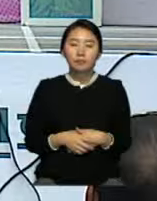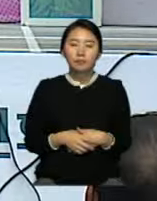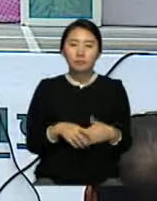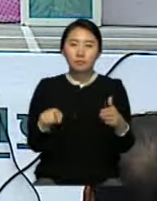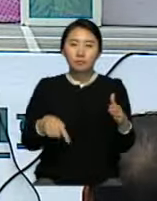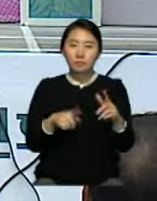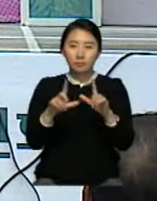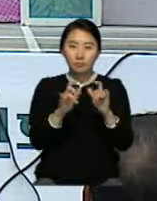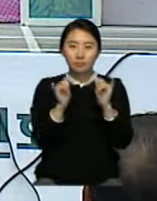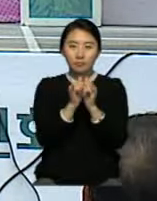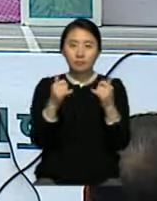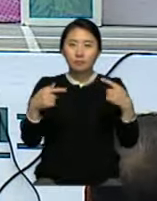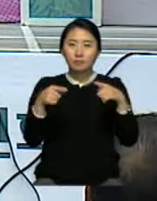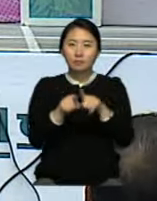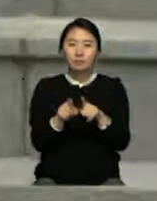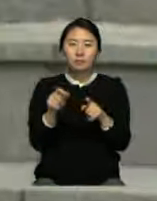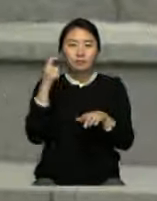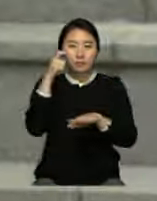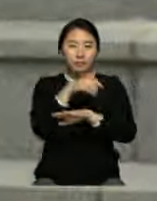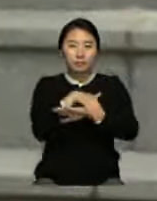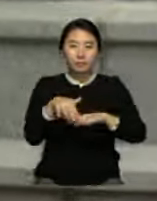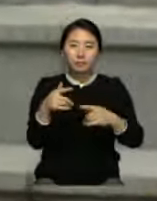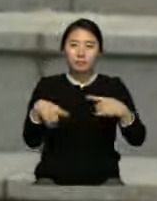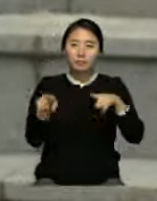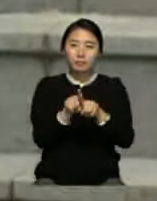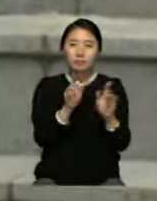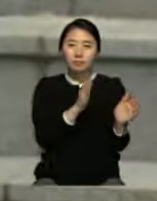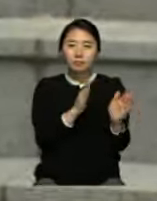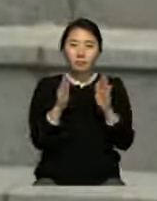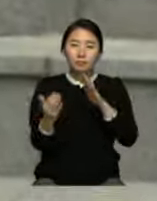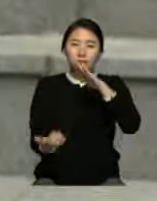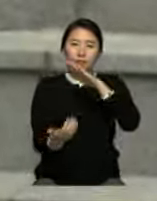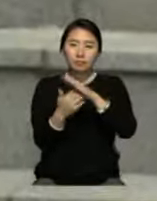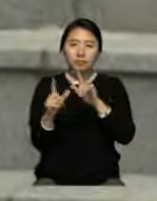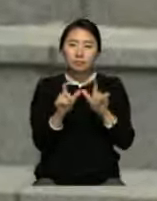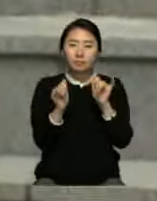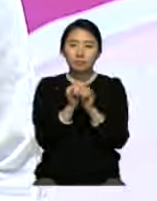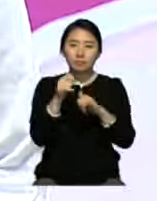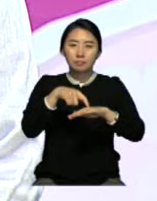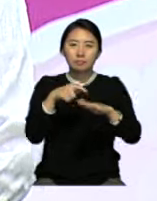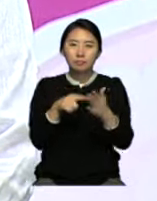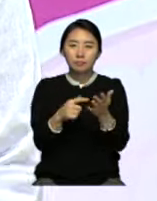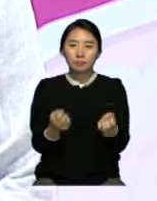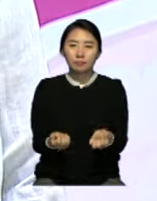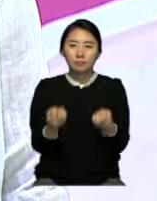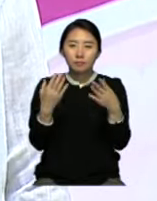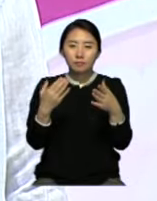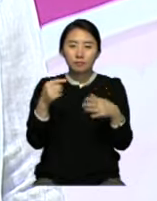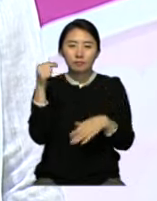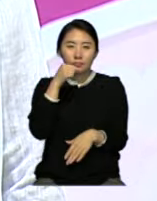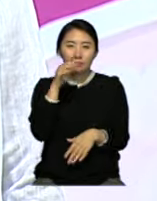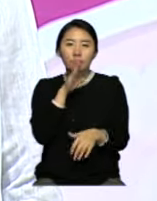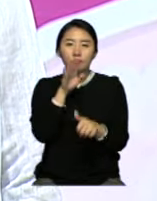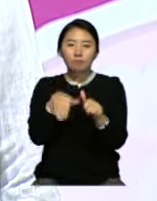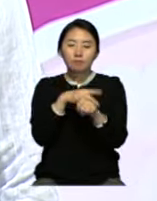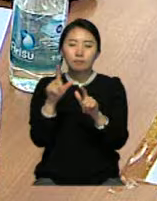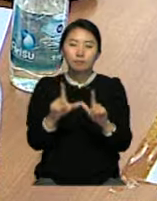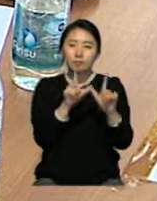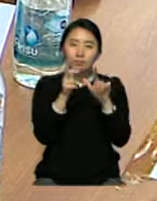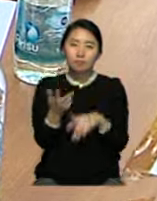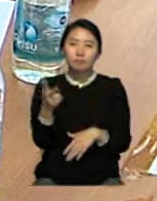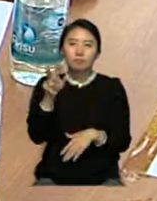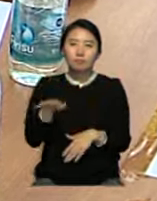단지한 사람들끼리 함께 기획하고 함께 준비하면서 이뤄낸 주민 한마음 잔치. 삭막한 현실 속에 살고